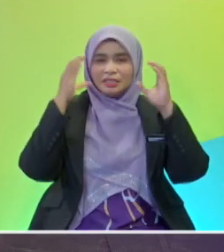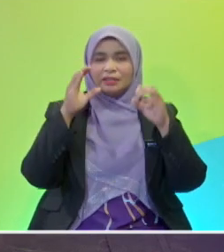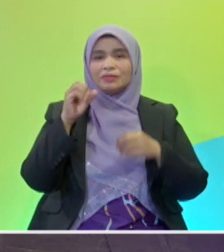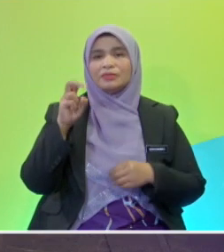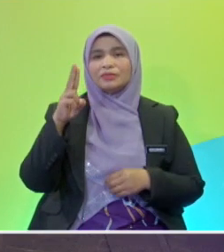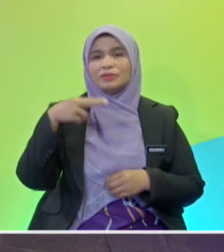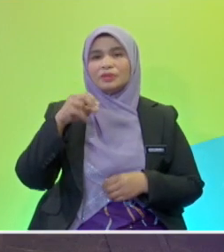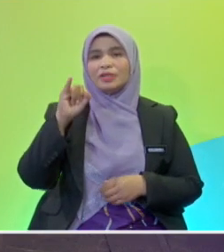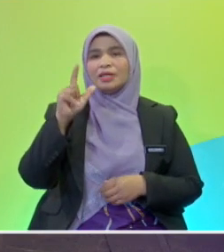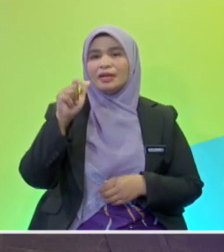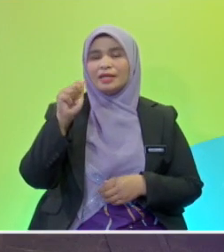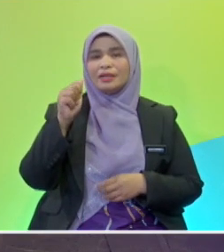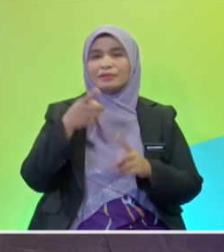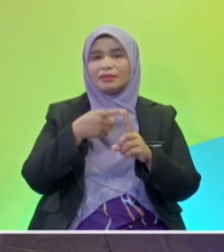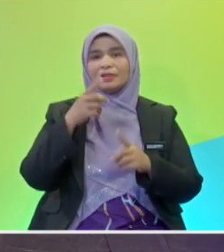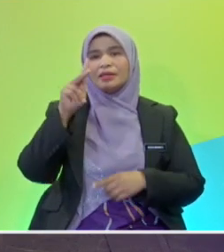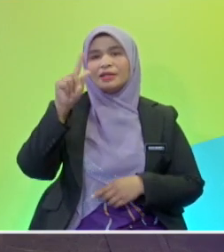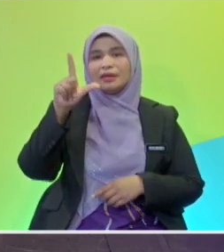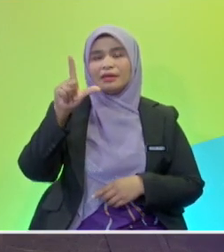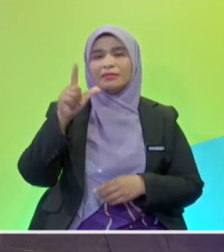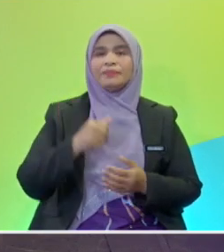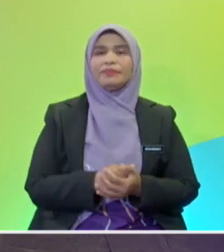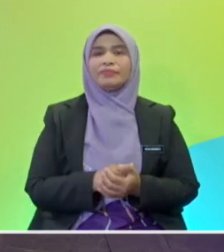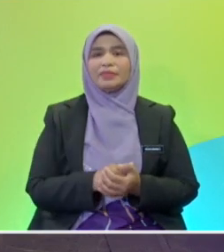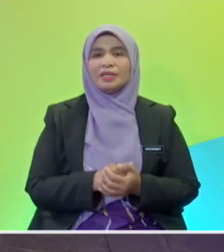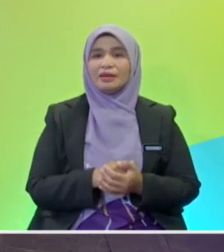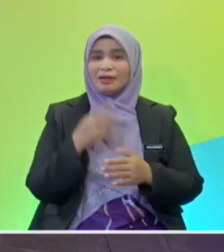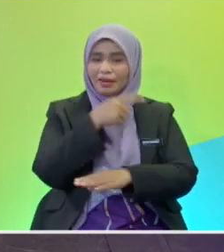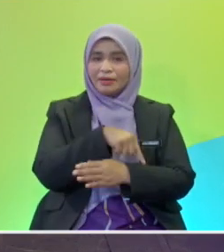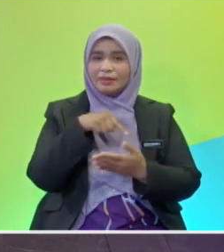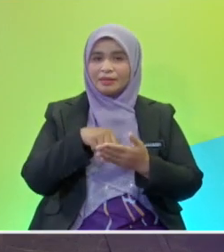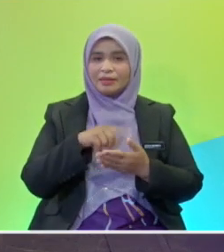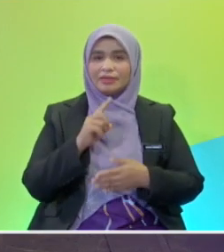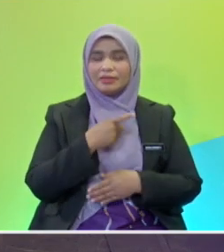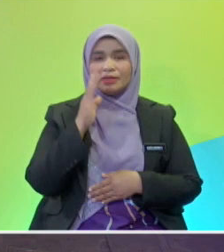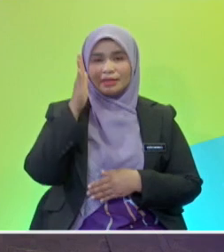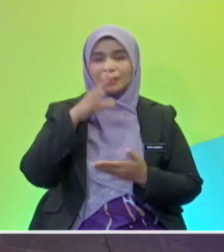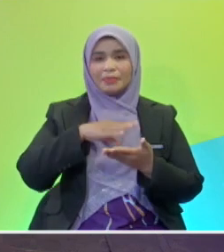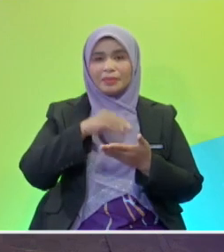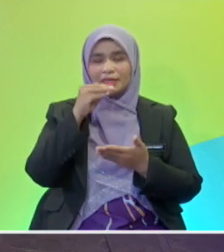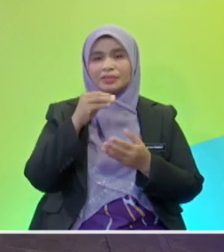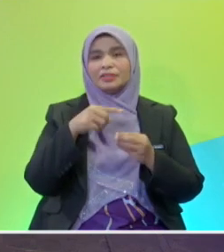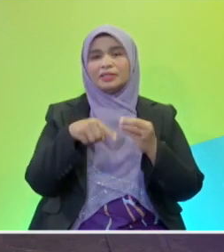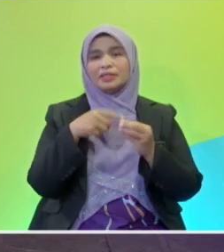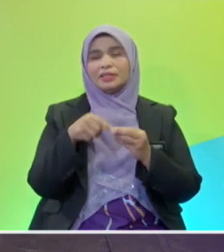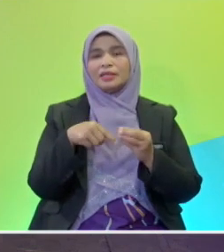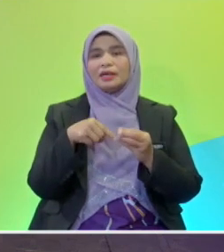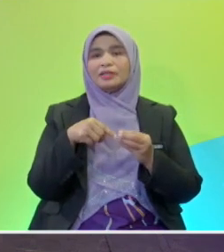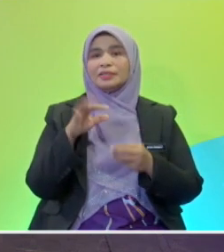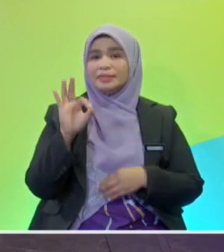kepung kepung wilayah Persekutuan Kuala Lumpur Cikgu hari in kita nak belajar tentang artikel jahitan tatakan